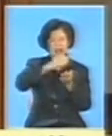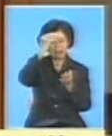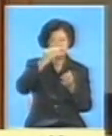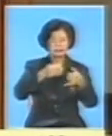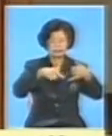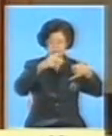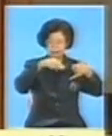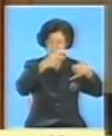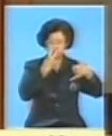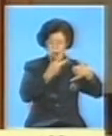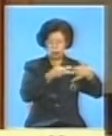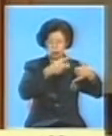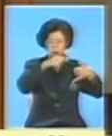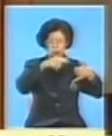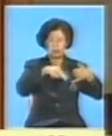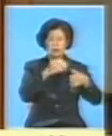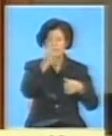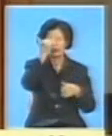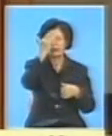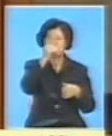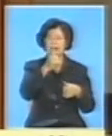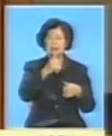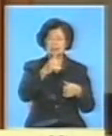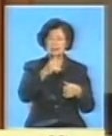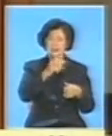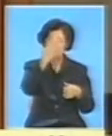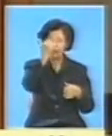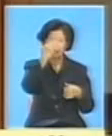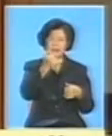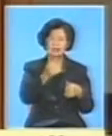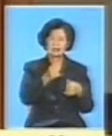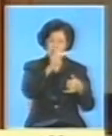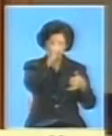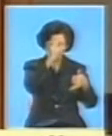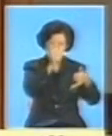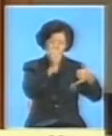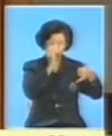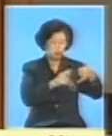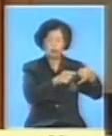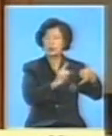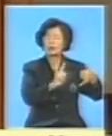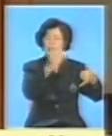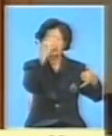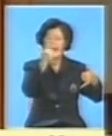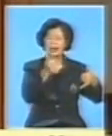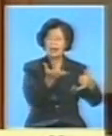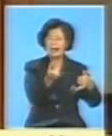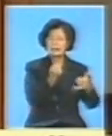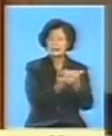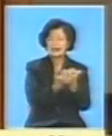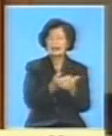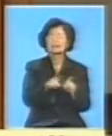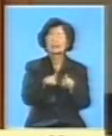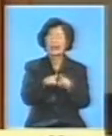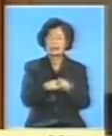ไปเคารพนอบน้อมครูเลยกระนั้นอยู่ทำไมครูก็ลูกจ้างเหมือนกันครูก็เป็นลูกจ้างไม่ทำให้เกียรติหรอกเอาเงินครูก็รับเงินเดือนจากเราเงินเดือ